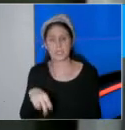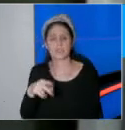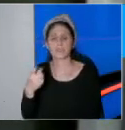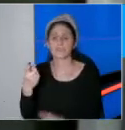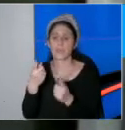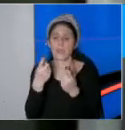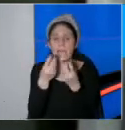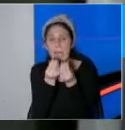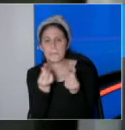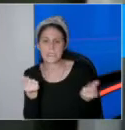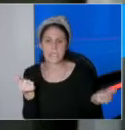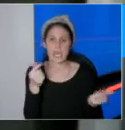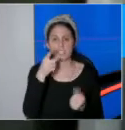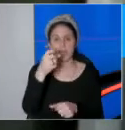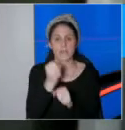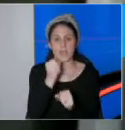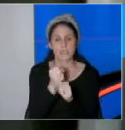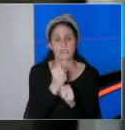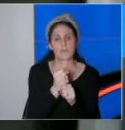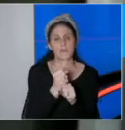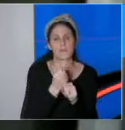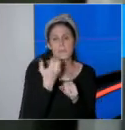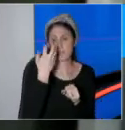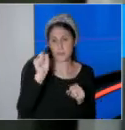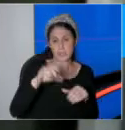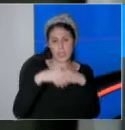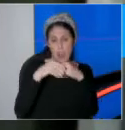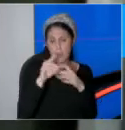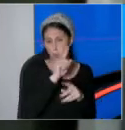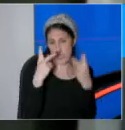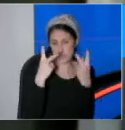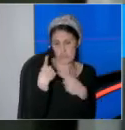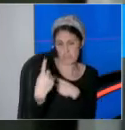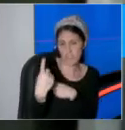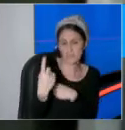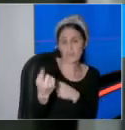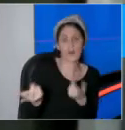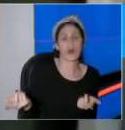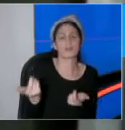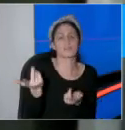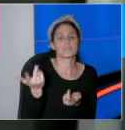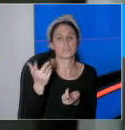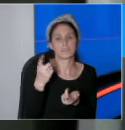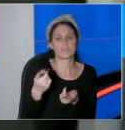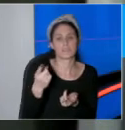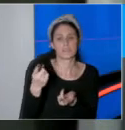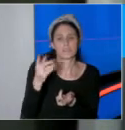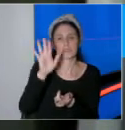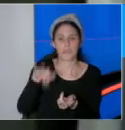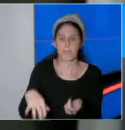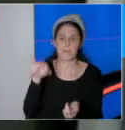הטרנזשנל שבו הם נעשו, כלומר, האם השלום הזה הוא לא חשוב בפני עצמו, האם מטוסי F-35 שפוגעים גם